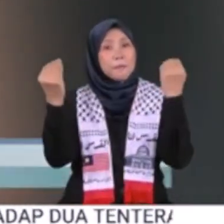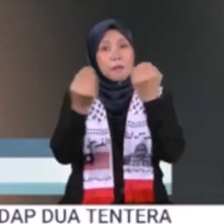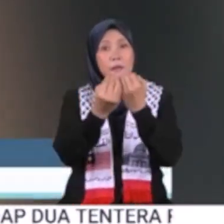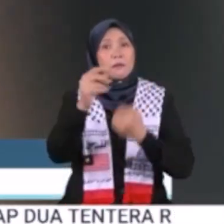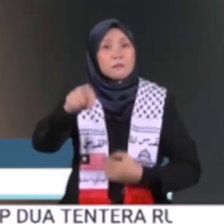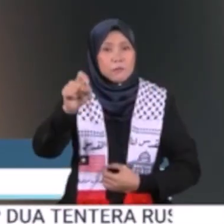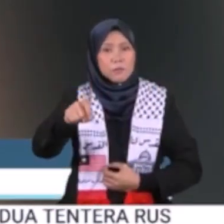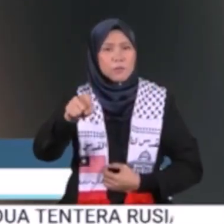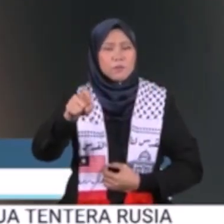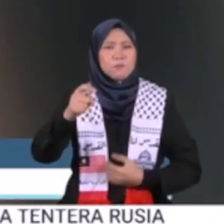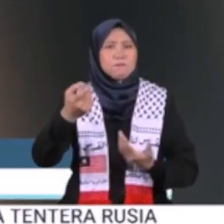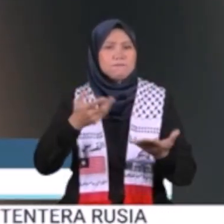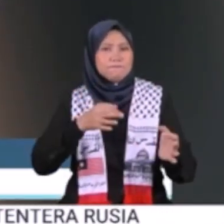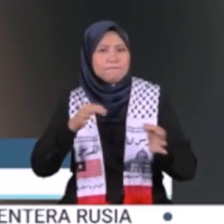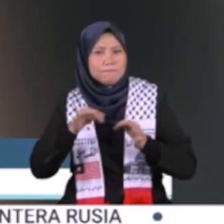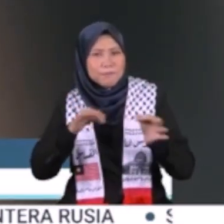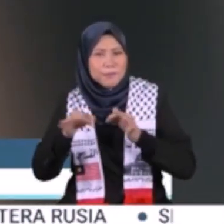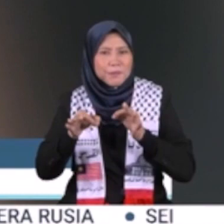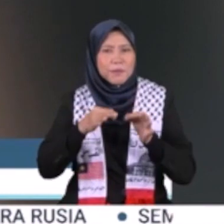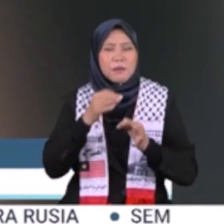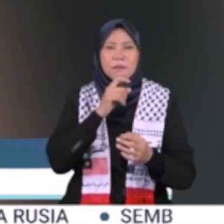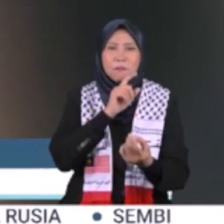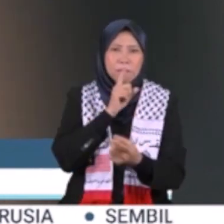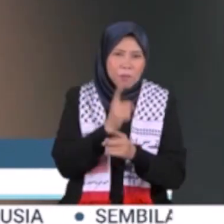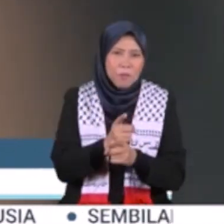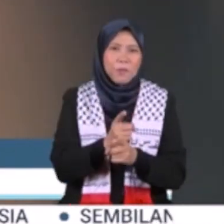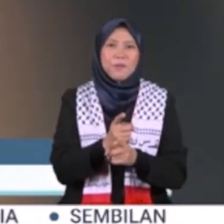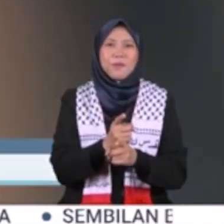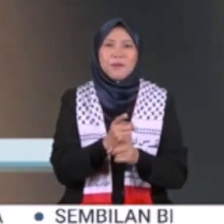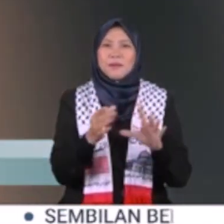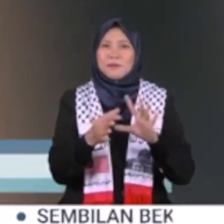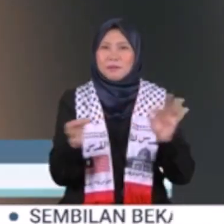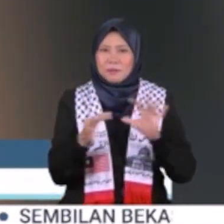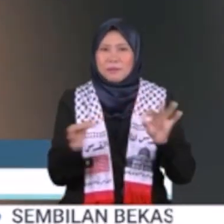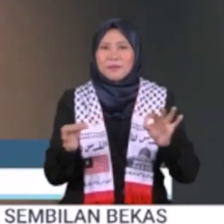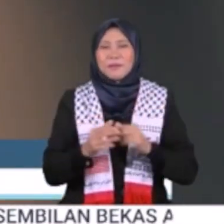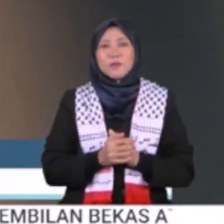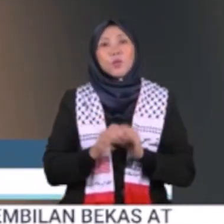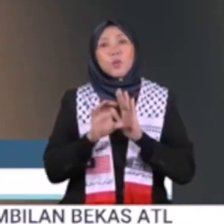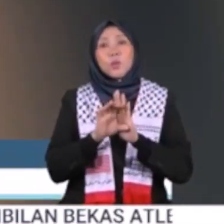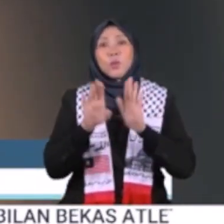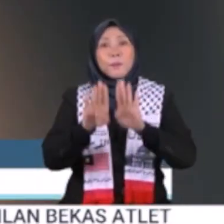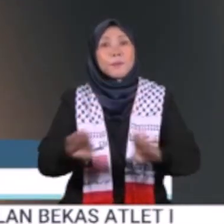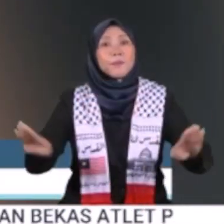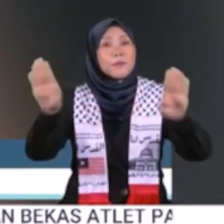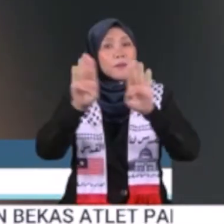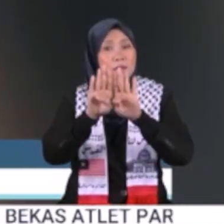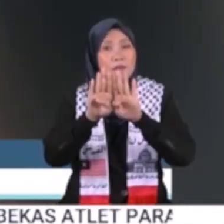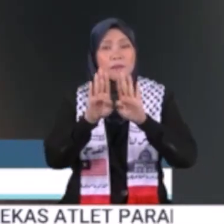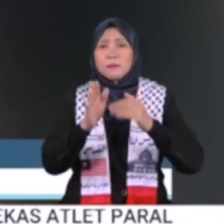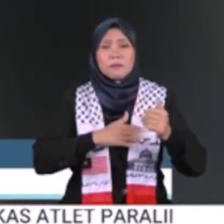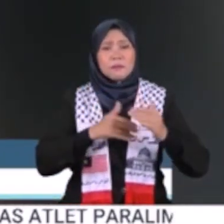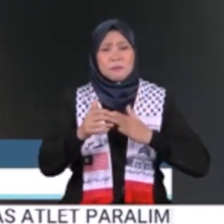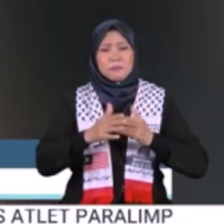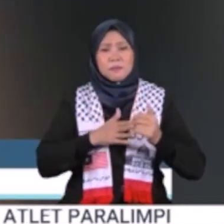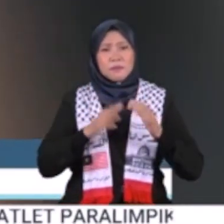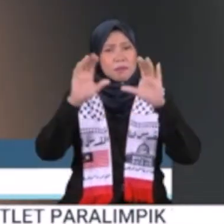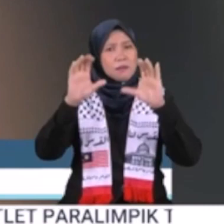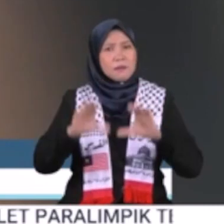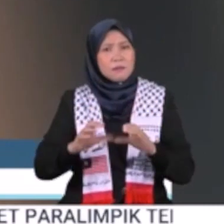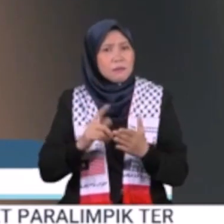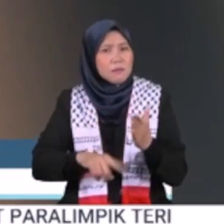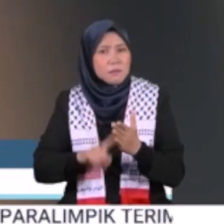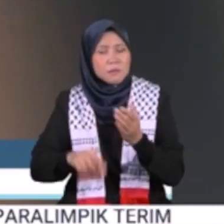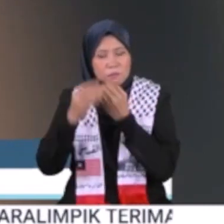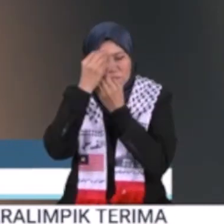memerlukan fakta dalam kehidupan mereka. Kita ambil contoh berita. Tidak kisah bagaimana cara